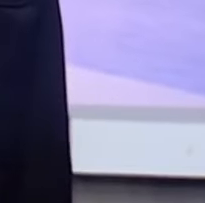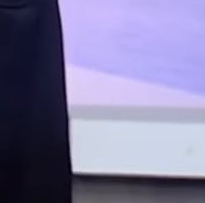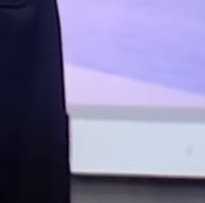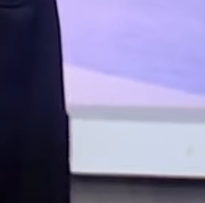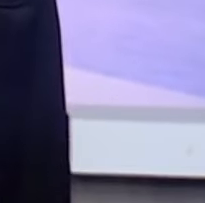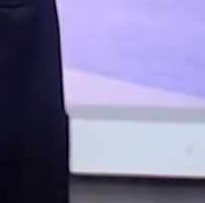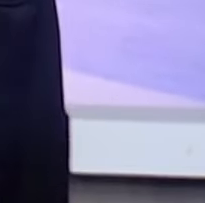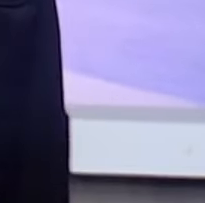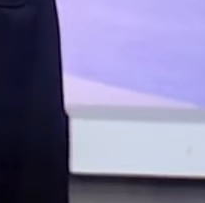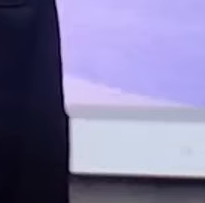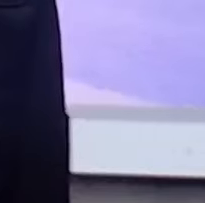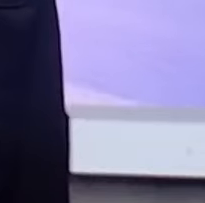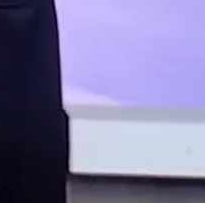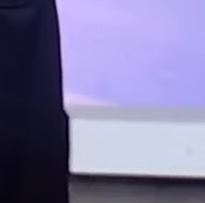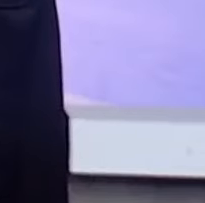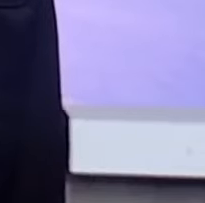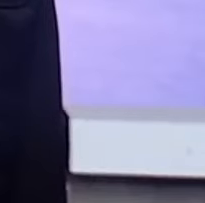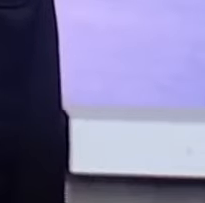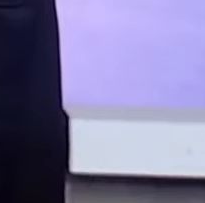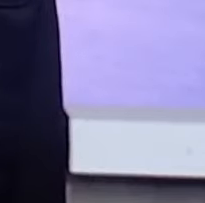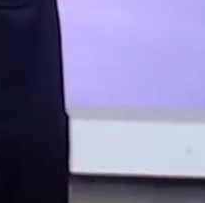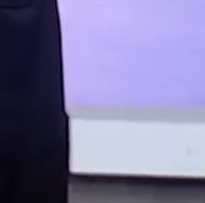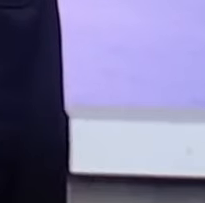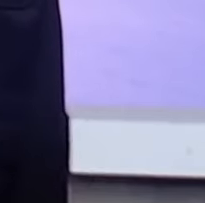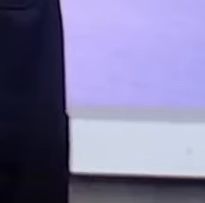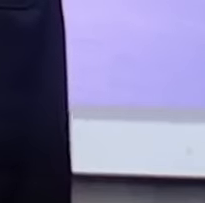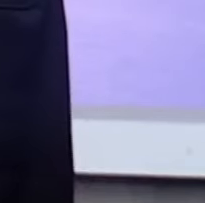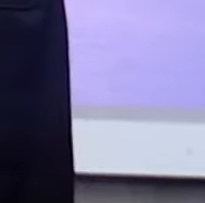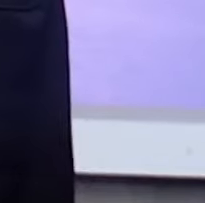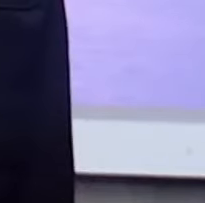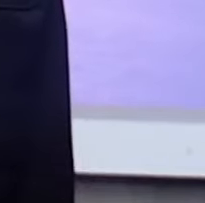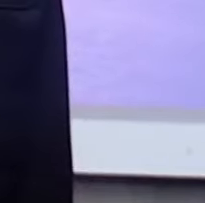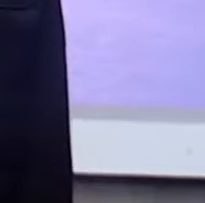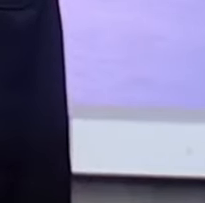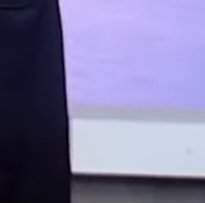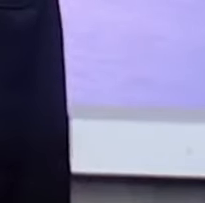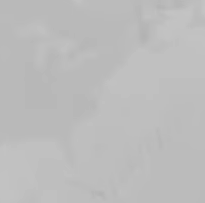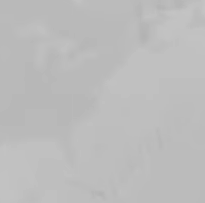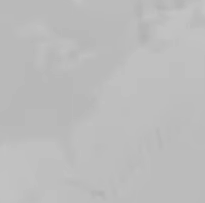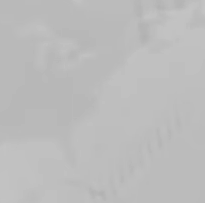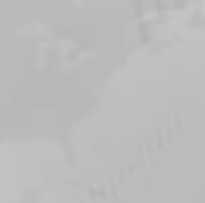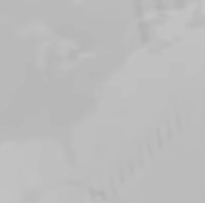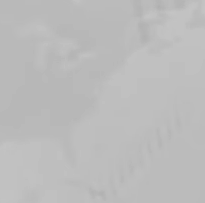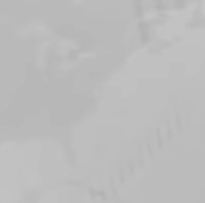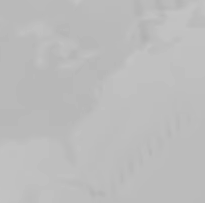samahan niyo kami sa GMA Pinoy TV at sa www.gmanews.tv.